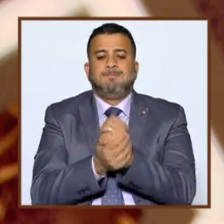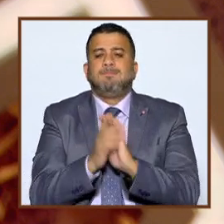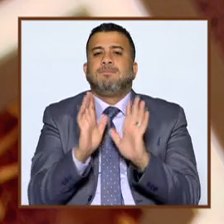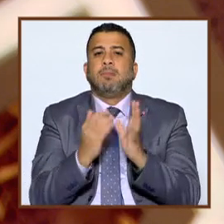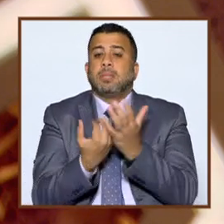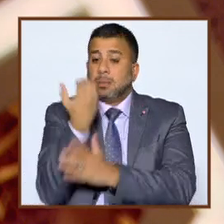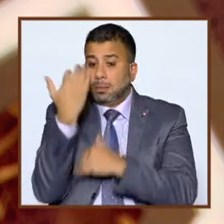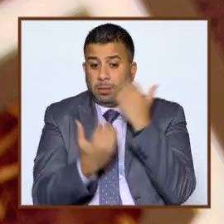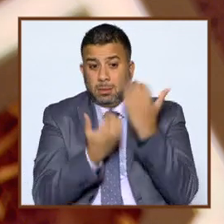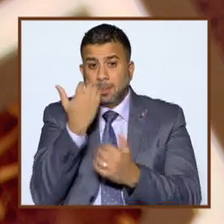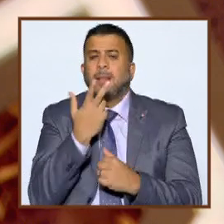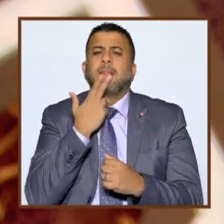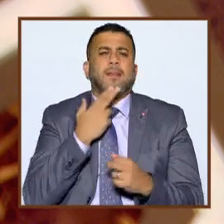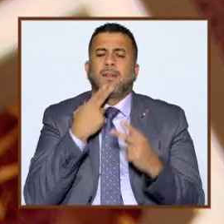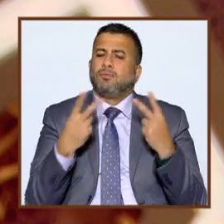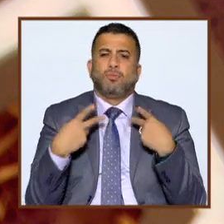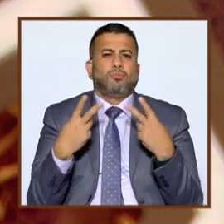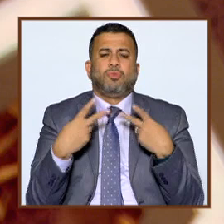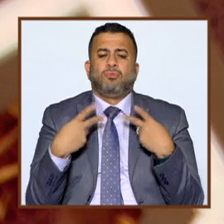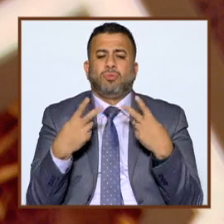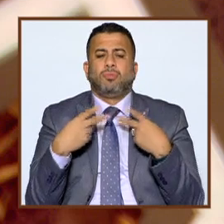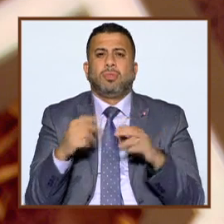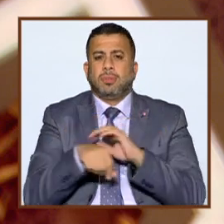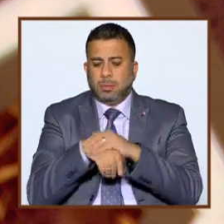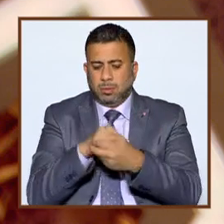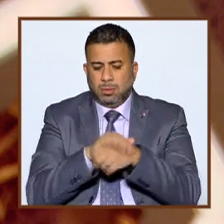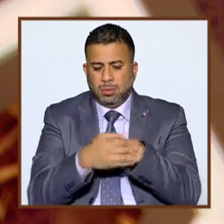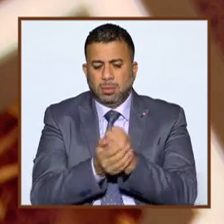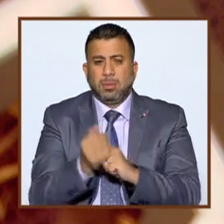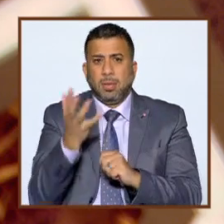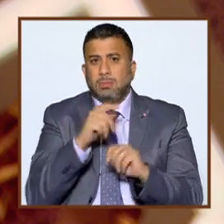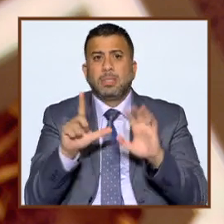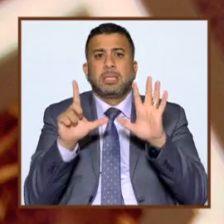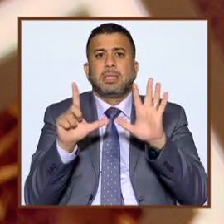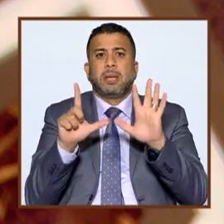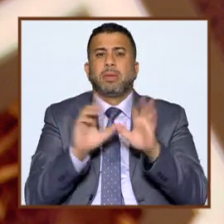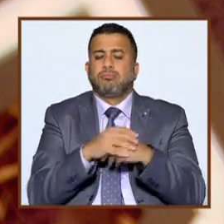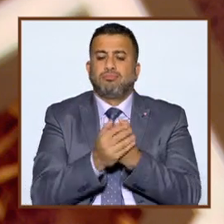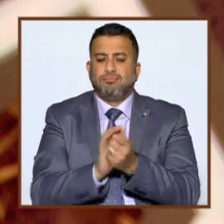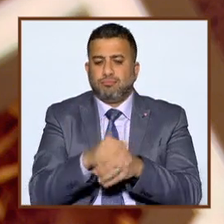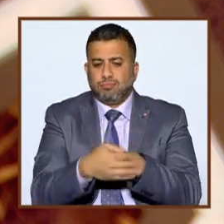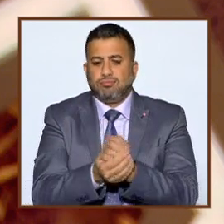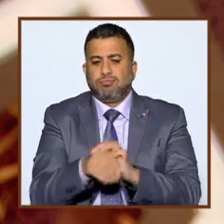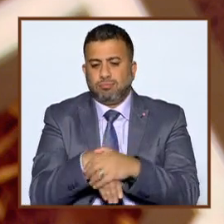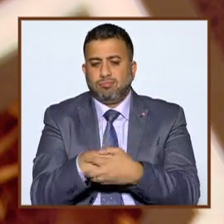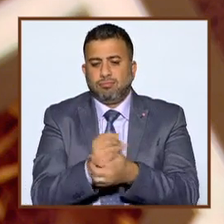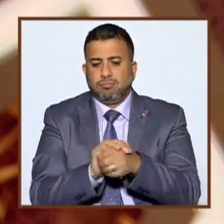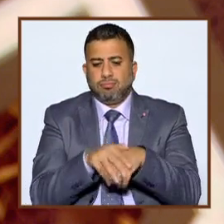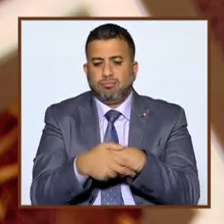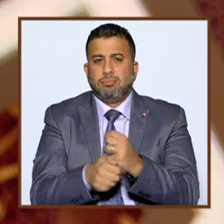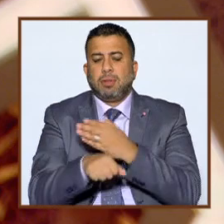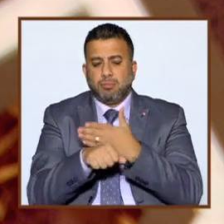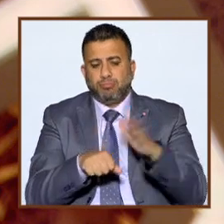يجب عليه أن يغسله على الثوب 7 مرات واليد يغسلها حتى يتيقن بأنه قد